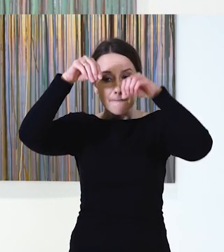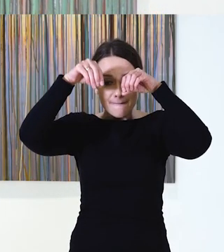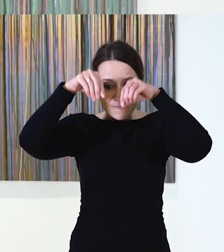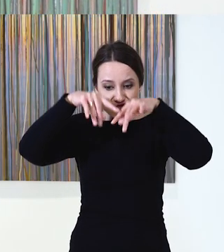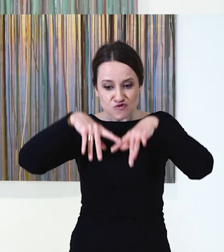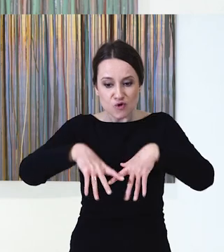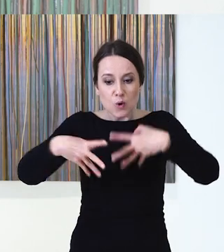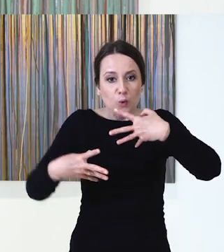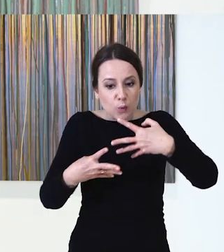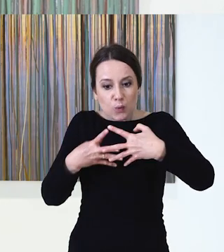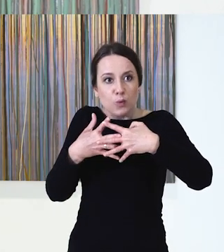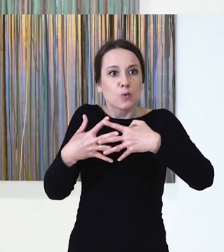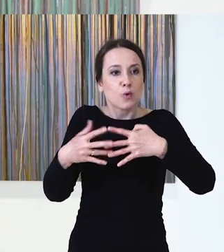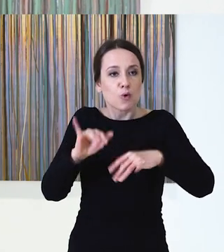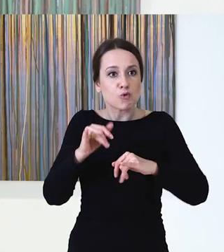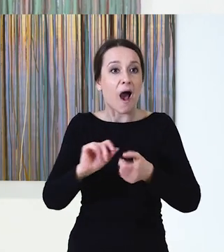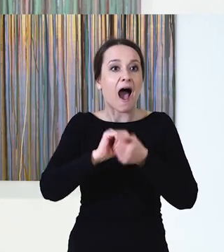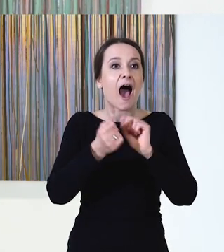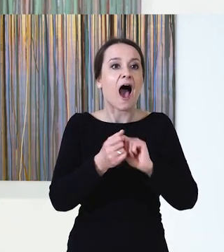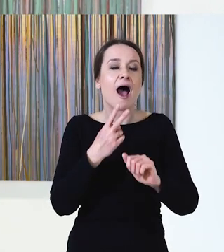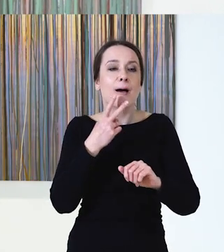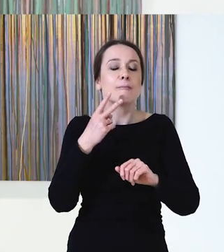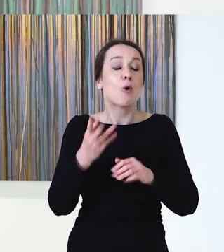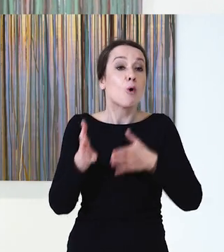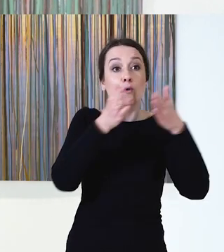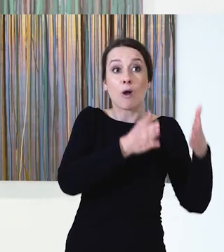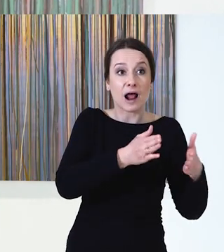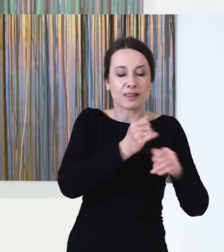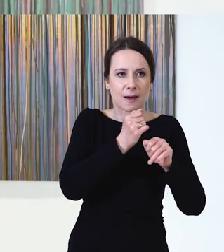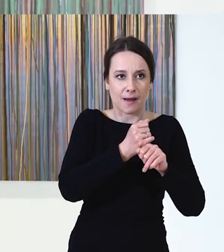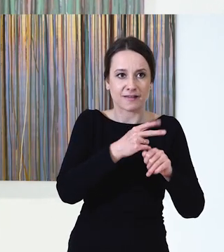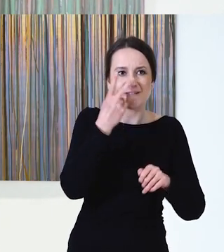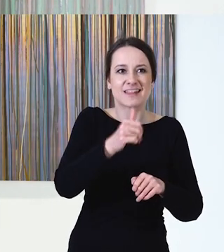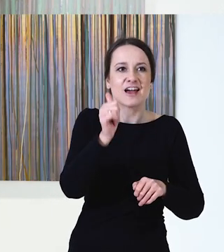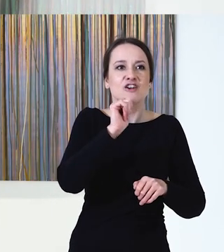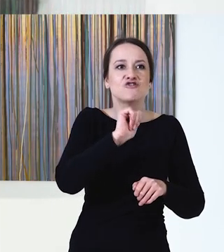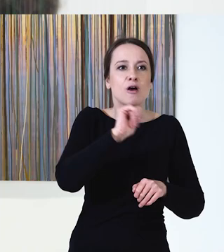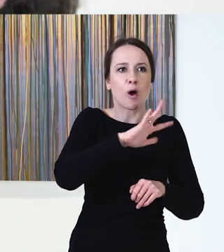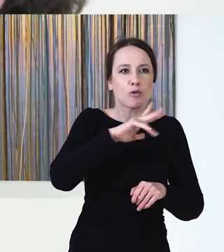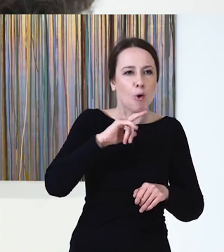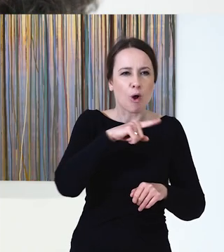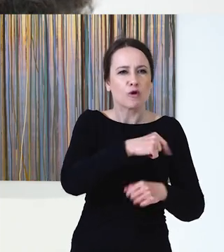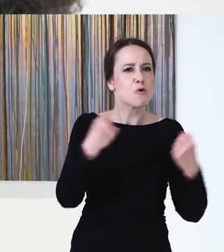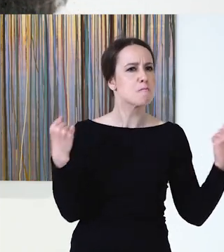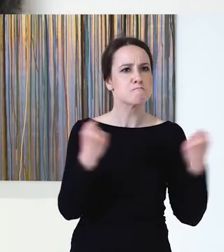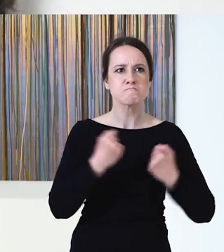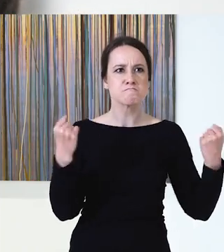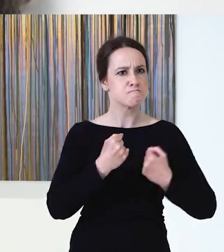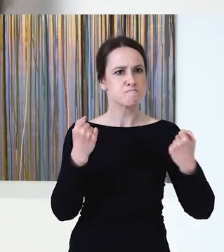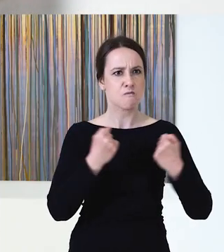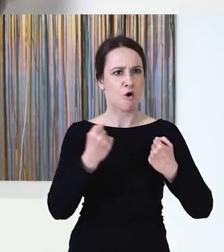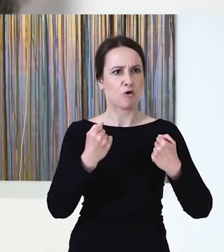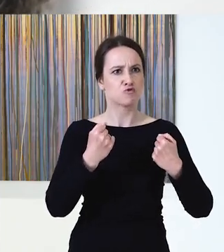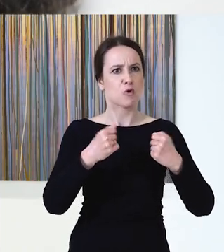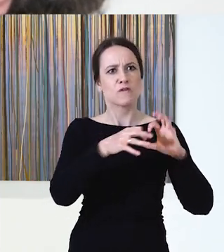czy też drugi pracy powiedzmy ta zieleń która już bardzo mocno wchodzi w kontakt z